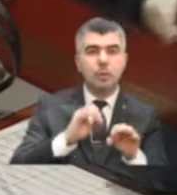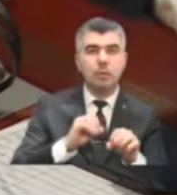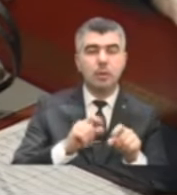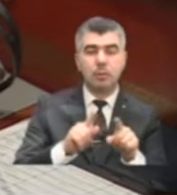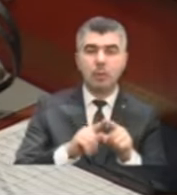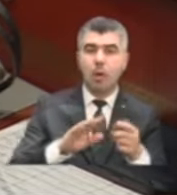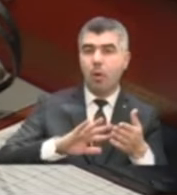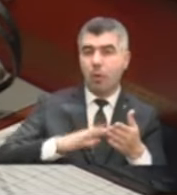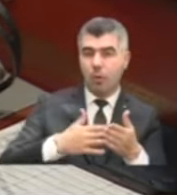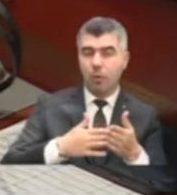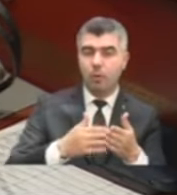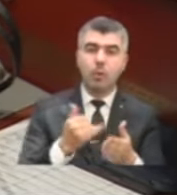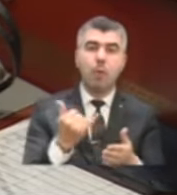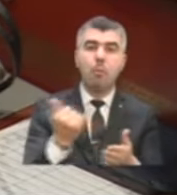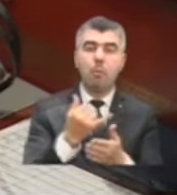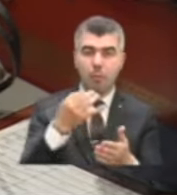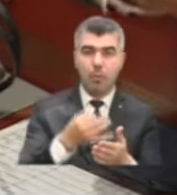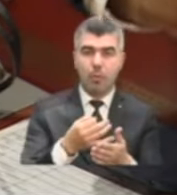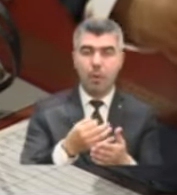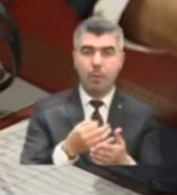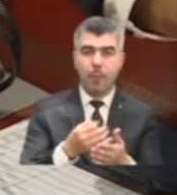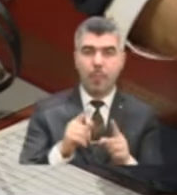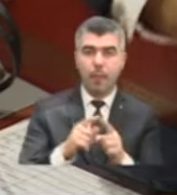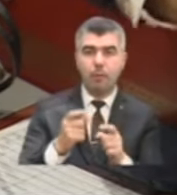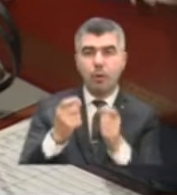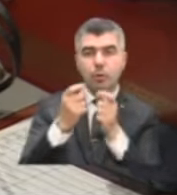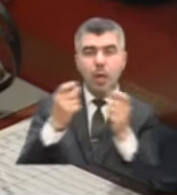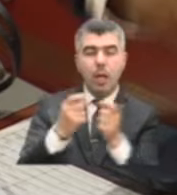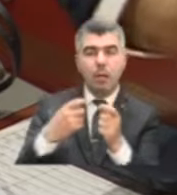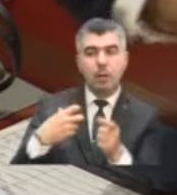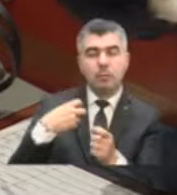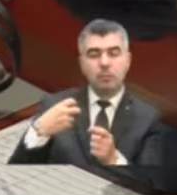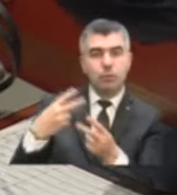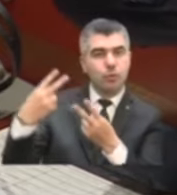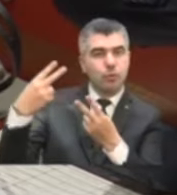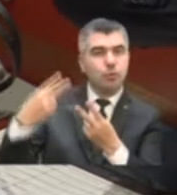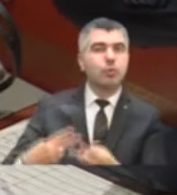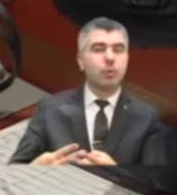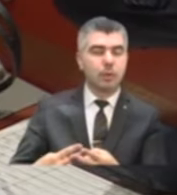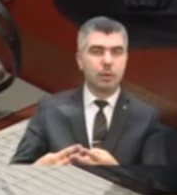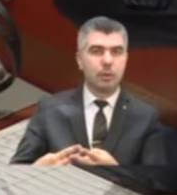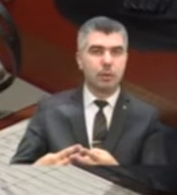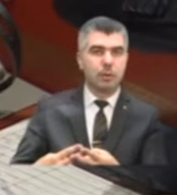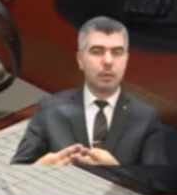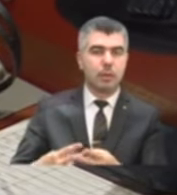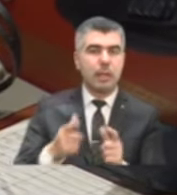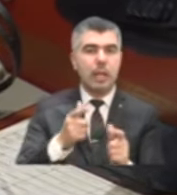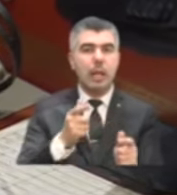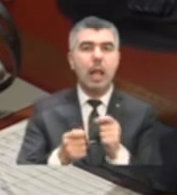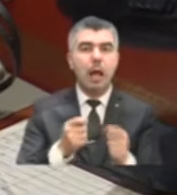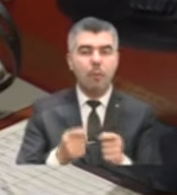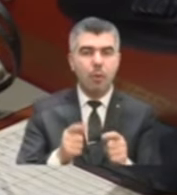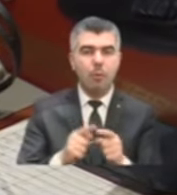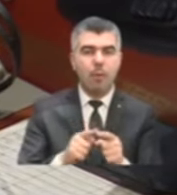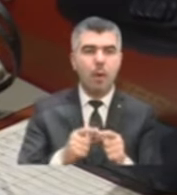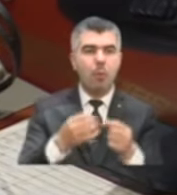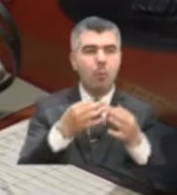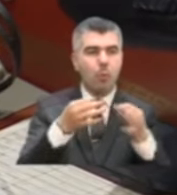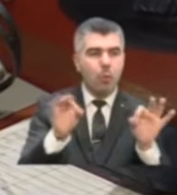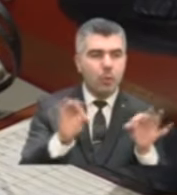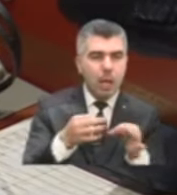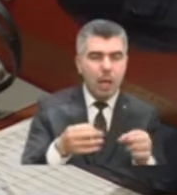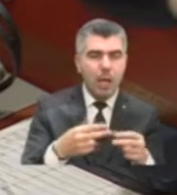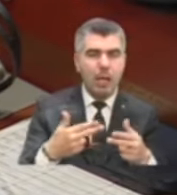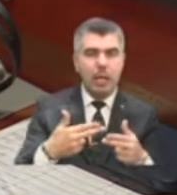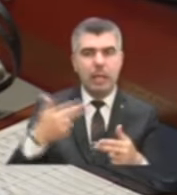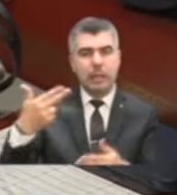ليكو سيستيم اللي غيخلي مستثمرين دوليين يجيو يستثمروا في هذا المجال. لان فاش كنتكلم على صناعه الالعاب الالكترونيه، فيها المجال الموسيقي، فيها المجال الرسمي،